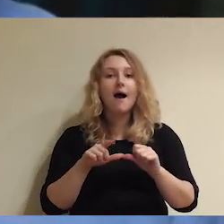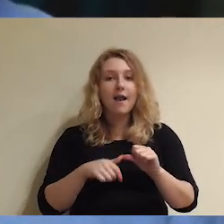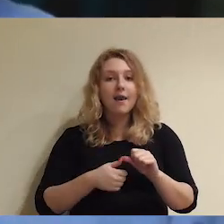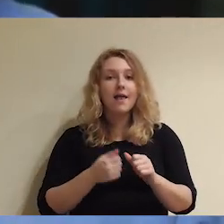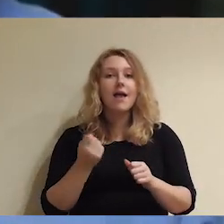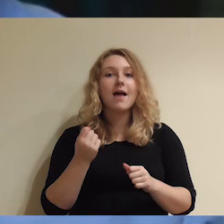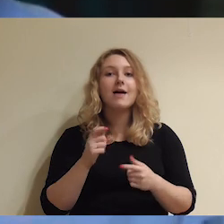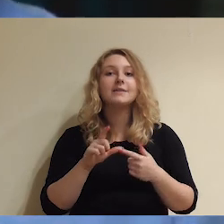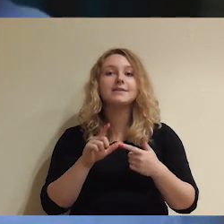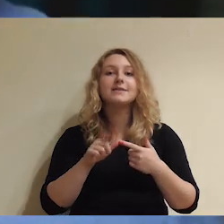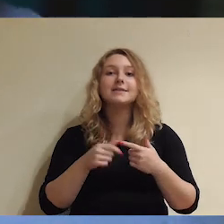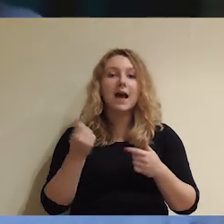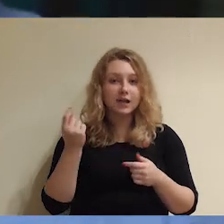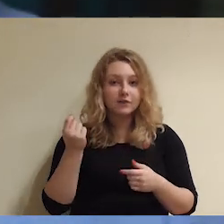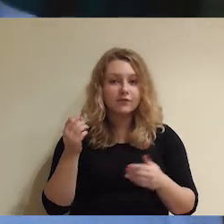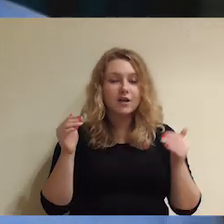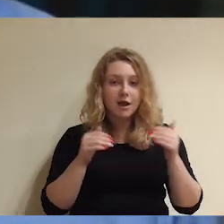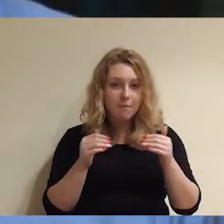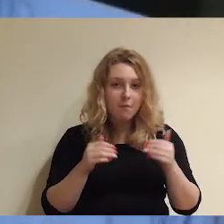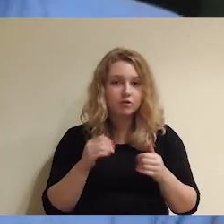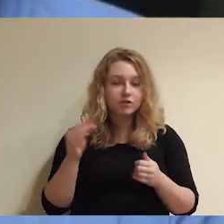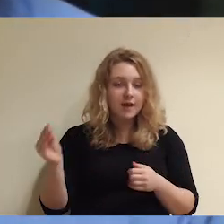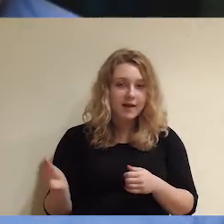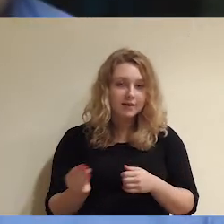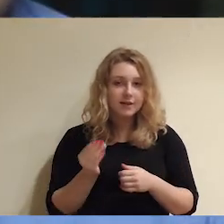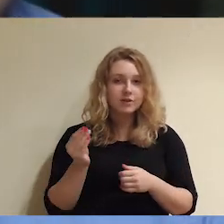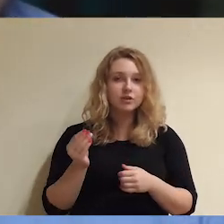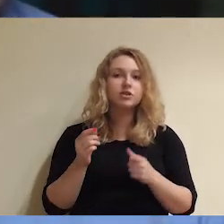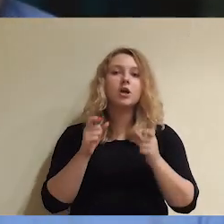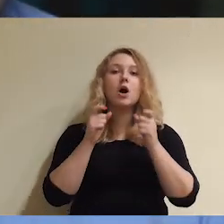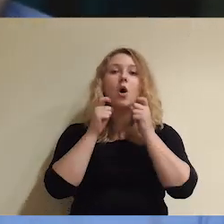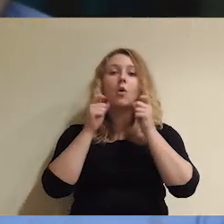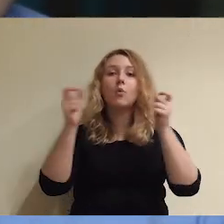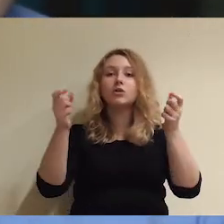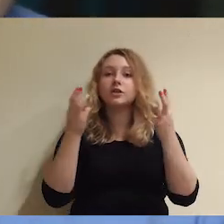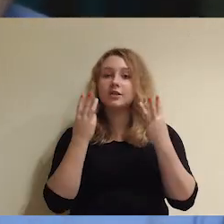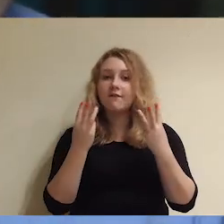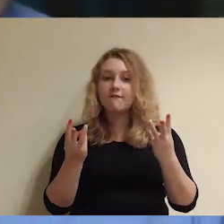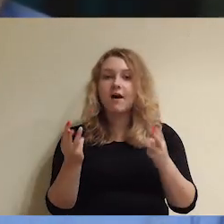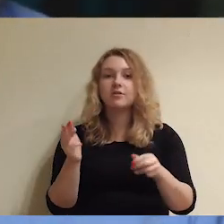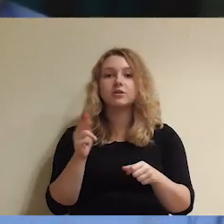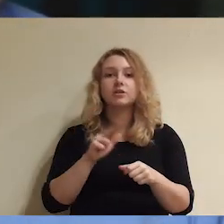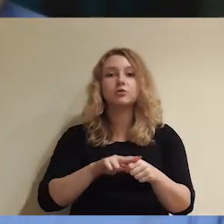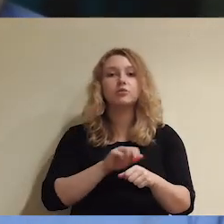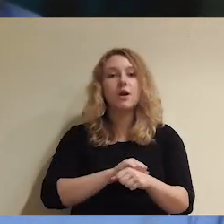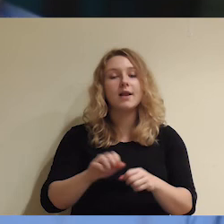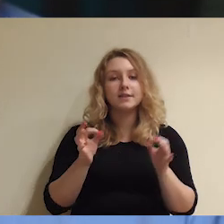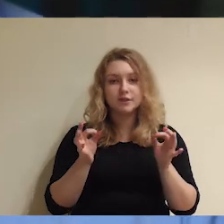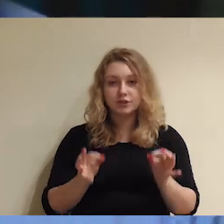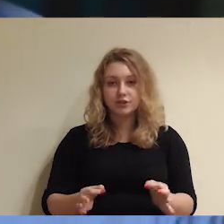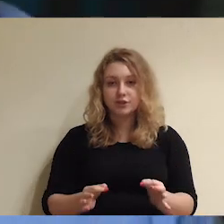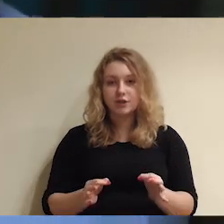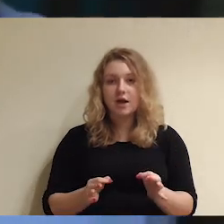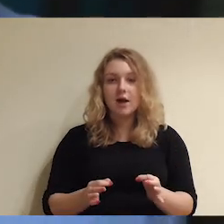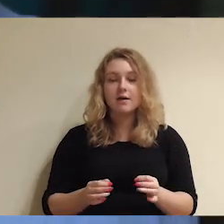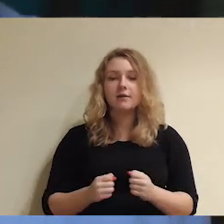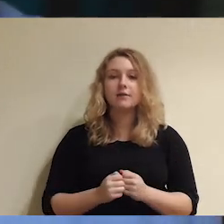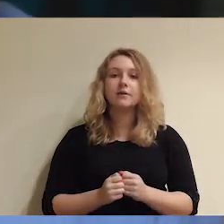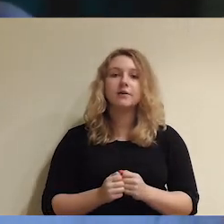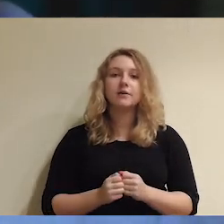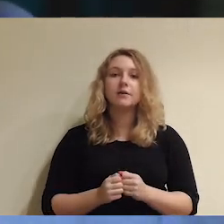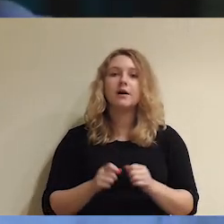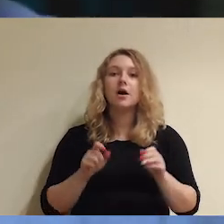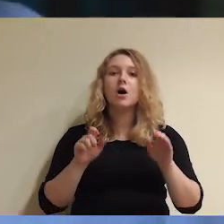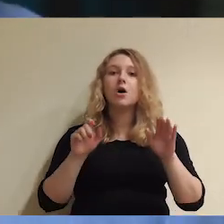będzie dalszy ciąg nocy, żeby zrobić sobie tą refleksję. Ogłoszenie takie ważne, które